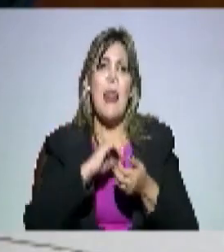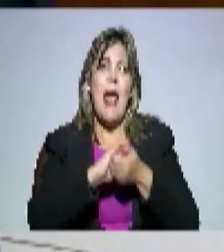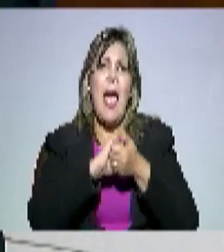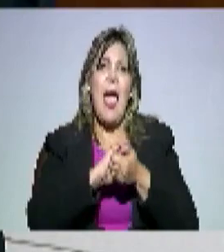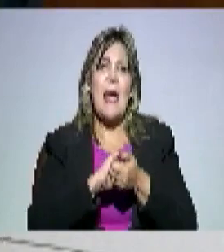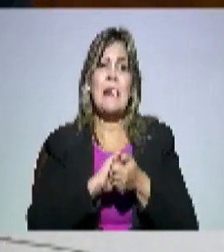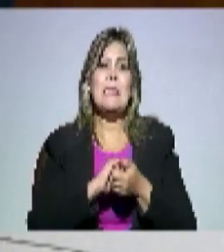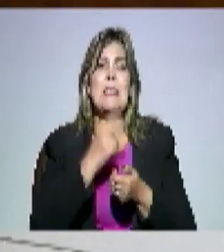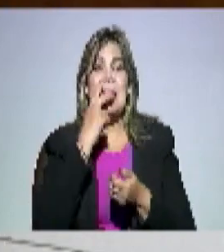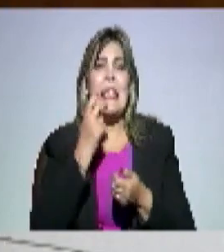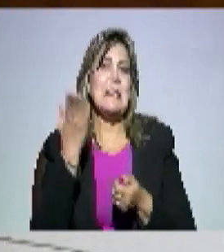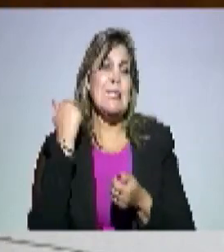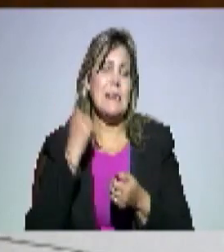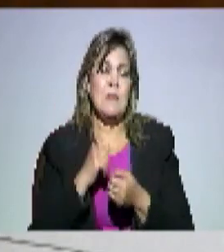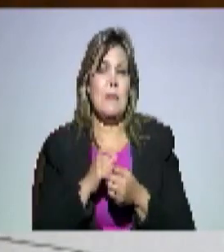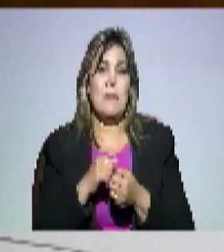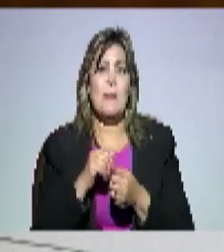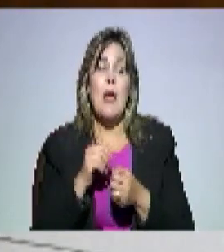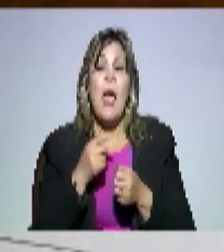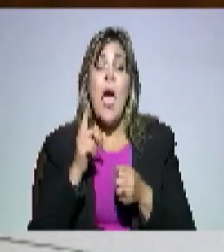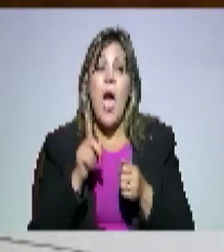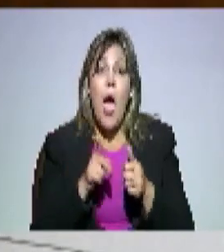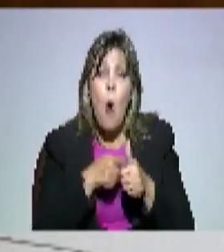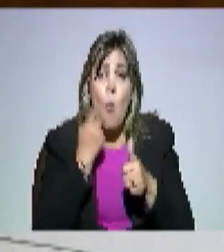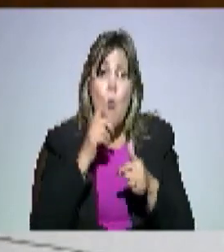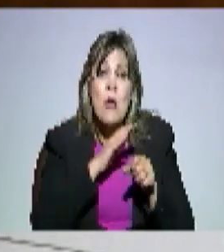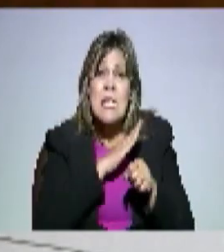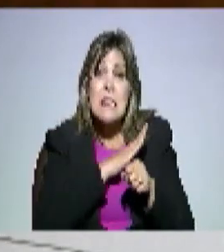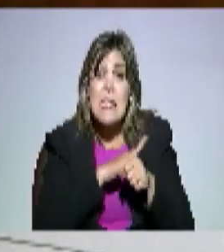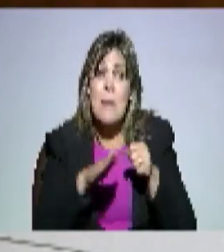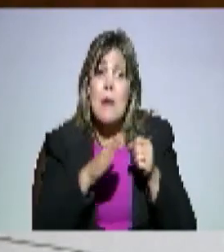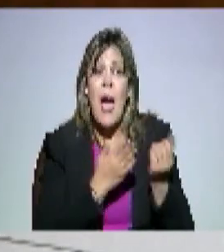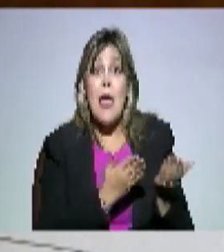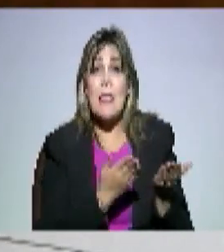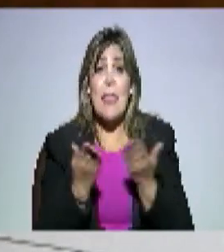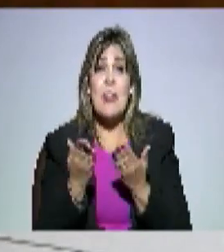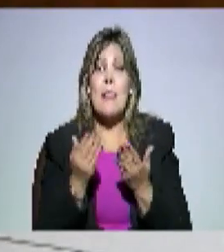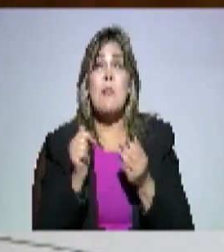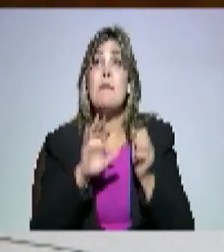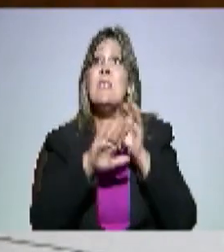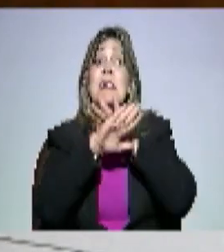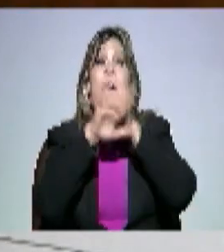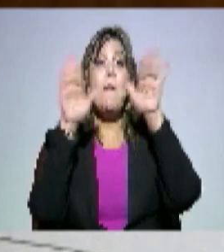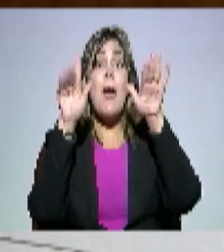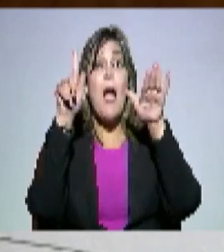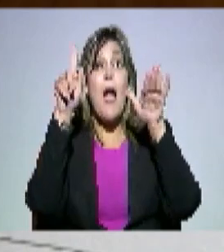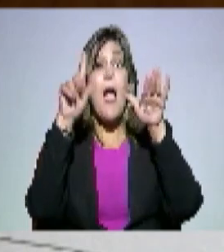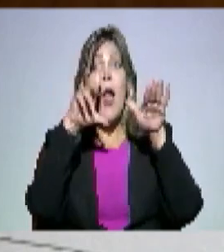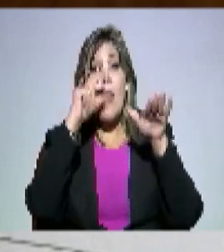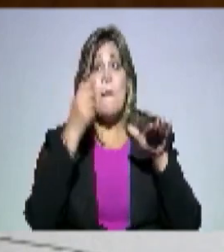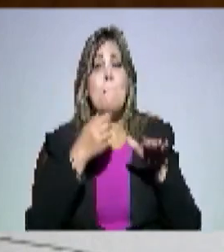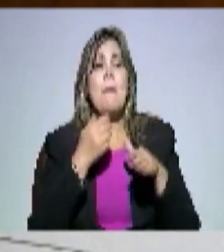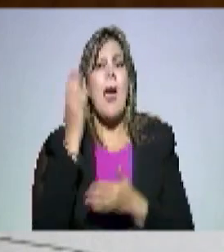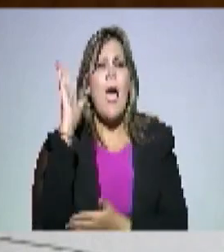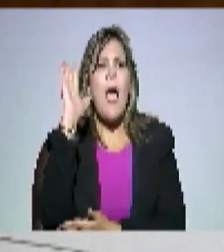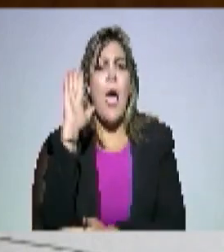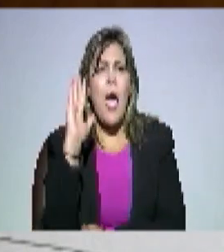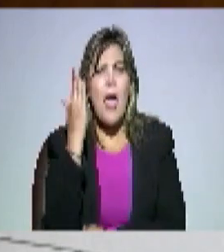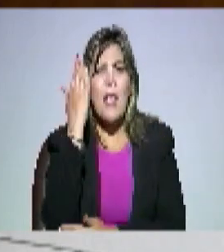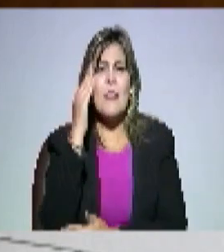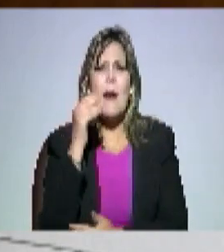عارفين ان اول ذبيحه اول ذبيحه اتقدمت اتقدمت في الفردوس لما ادم وحوا وقعوا في